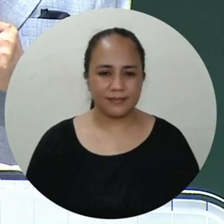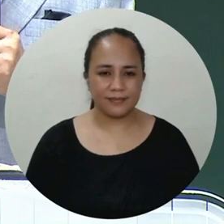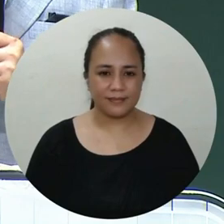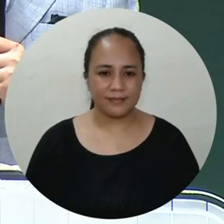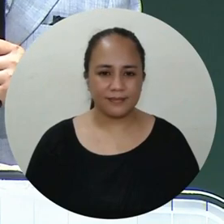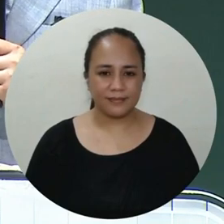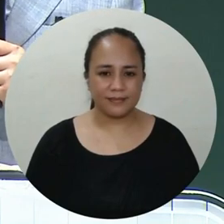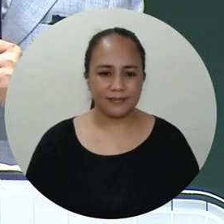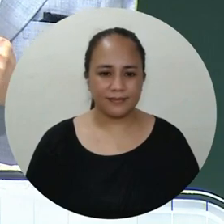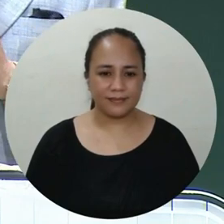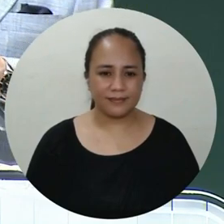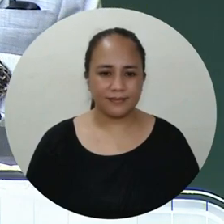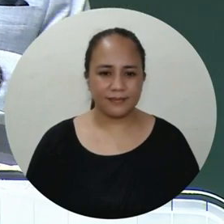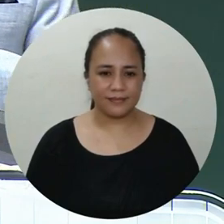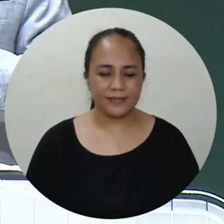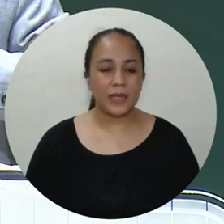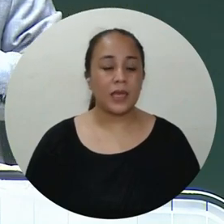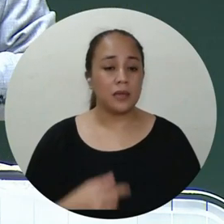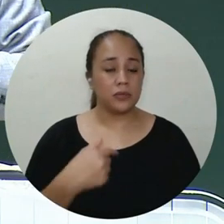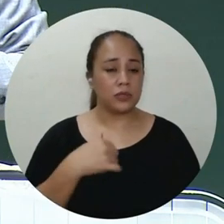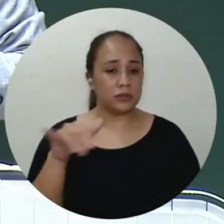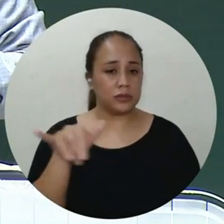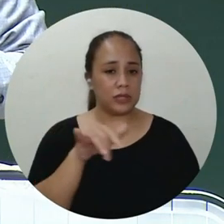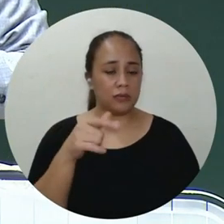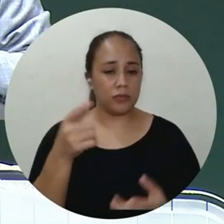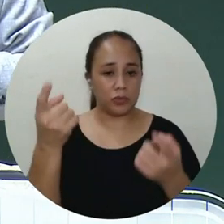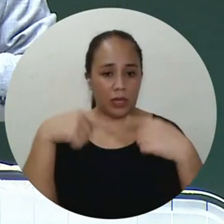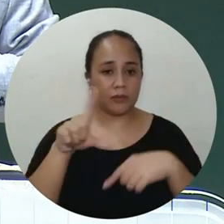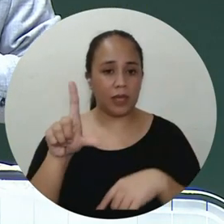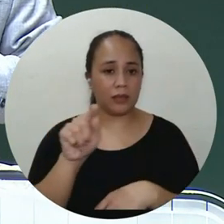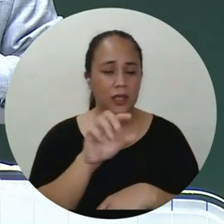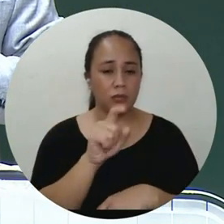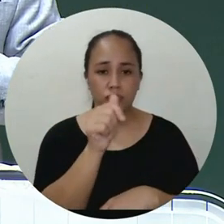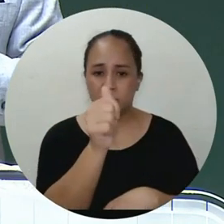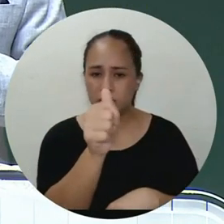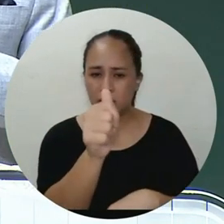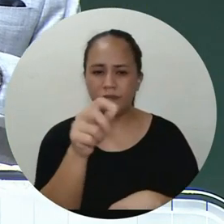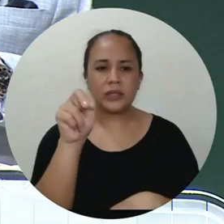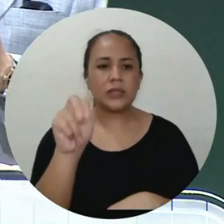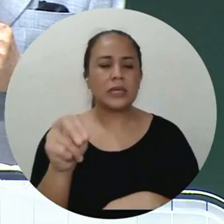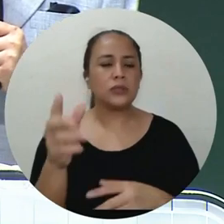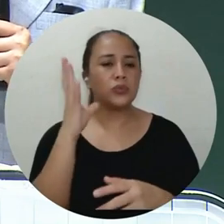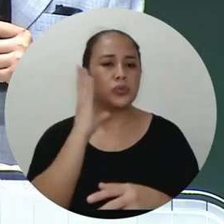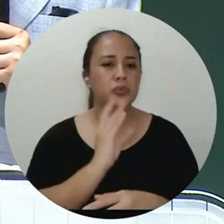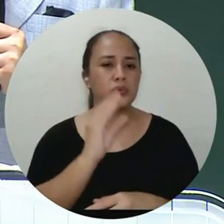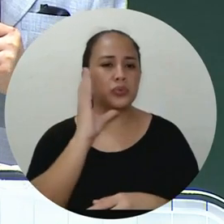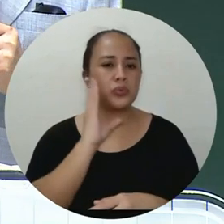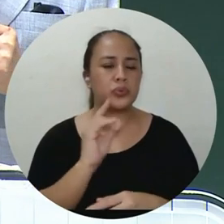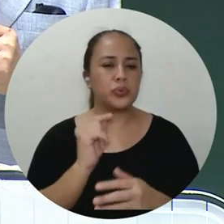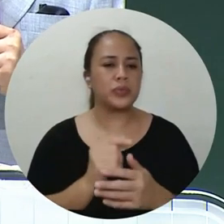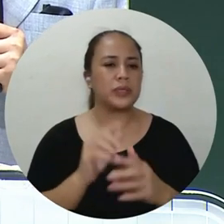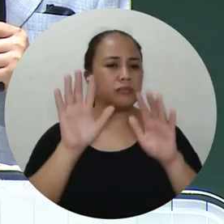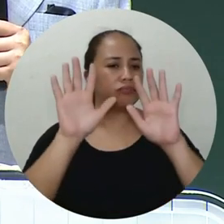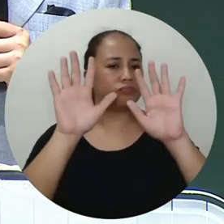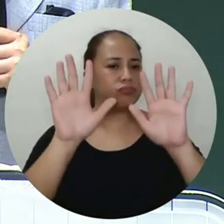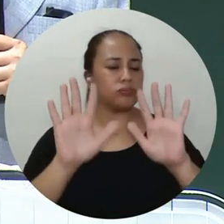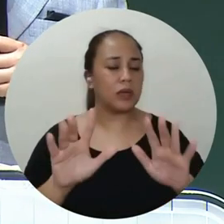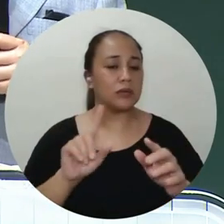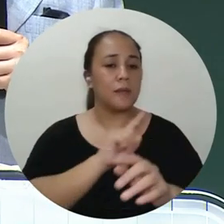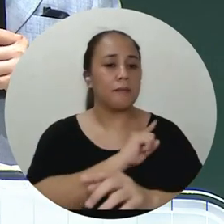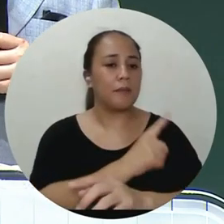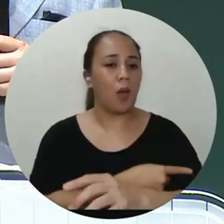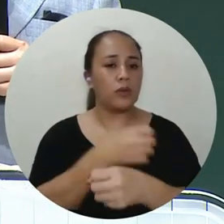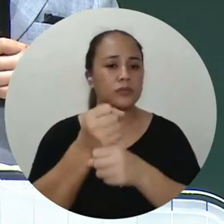개인이 체험해야 돼요. And that's why as you come into this LTS, you yourself needs to experience this the power of the Creator.